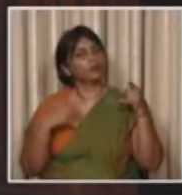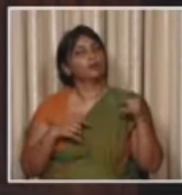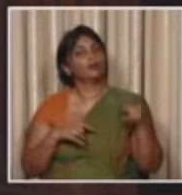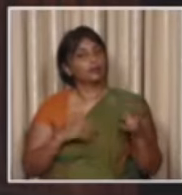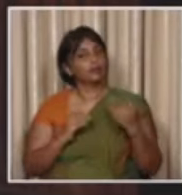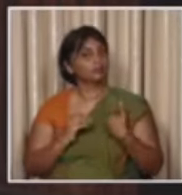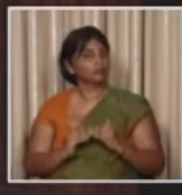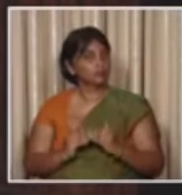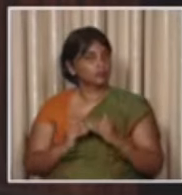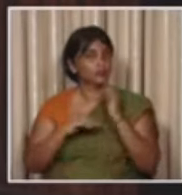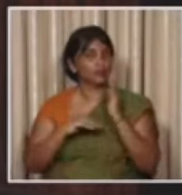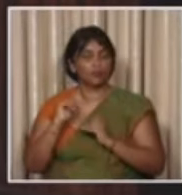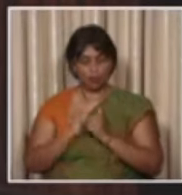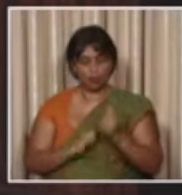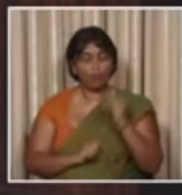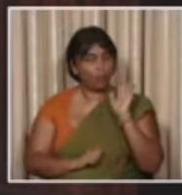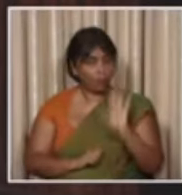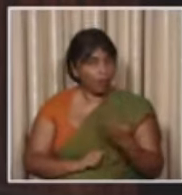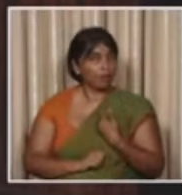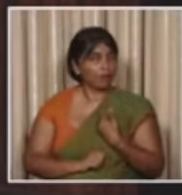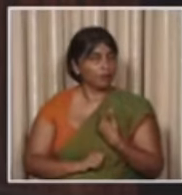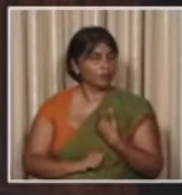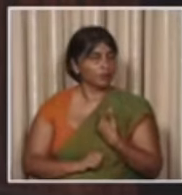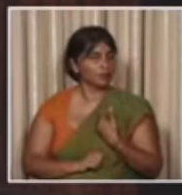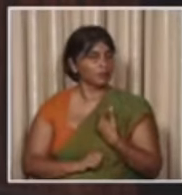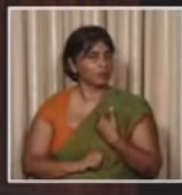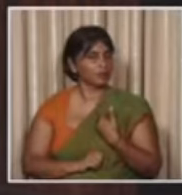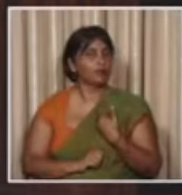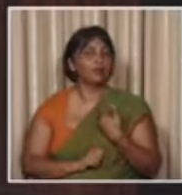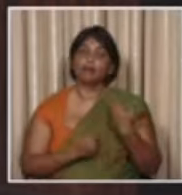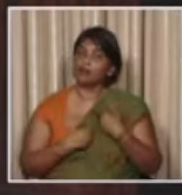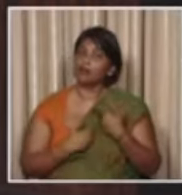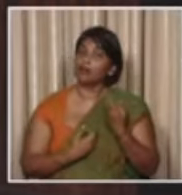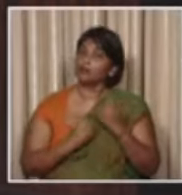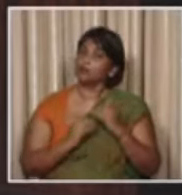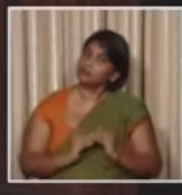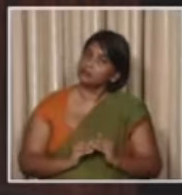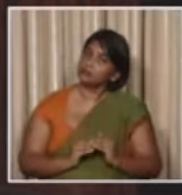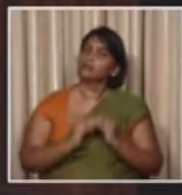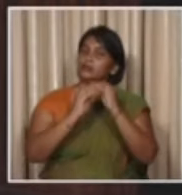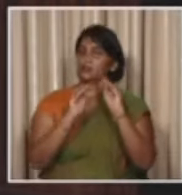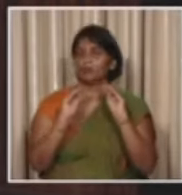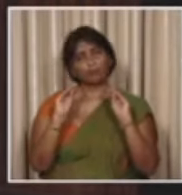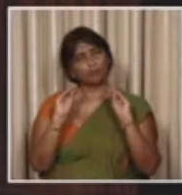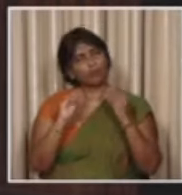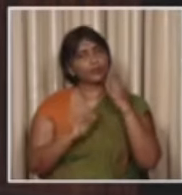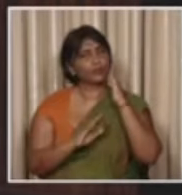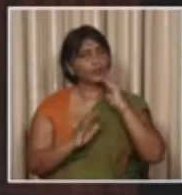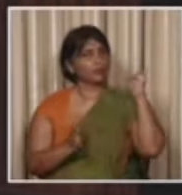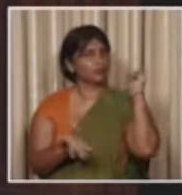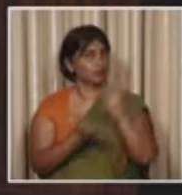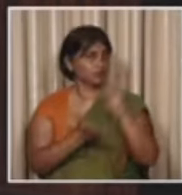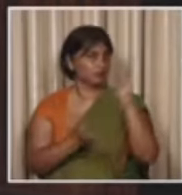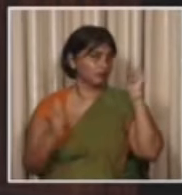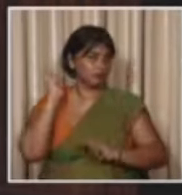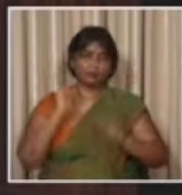ගොඩ ගන්න අවශ්‍ය කටයුතු කරන්න ඕනේ නේද අපි? අපි ආර්ථිකය නංවා ගන්න දැන් යන්තම් විදේශිකයෝ ලංකාවට